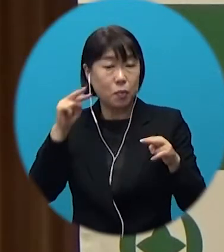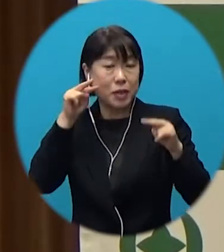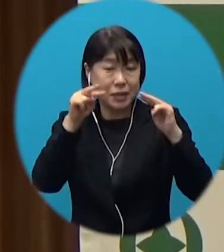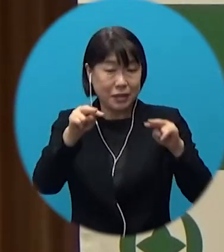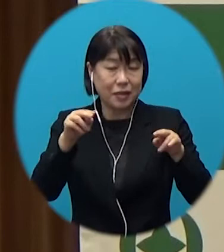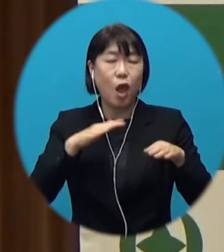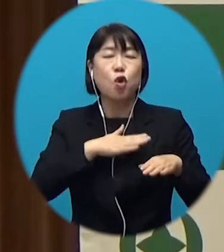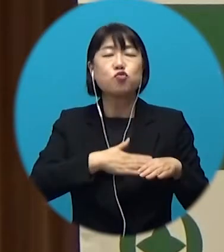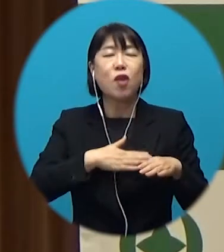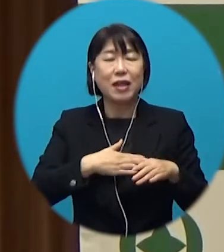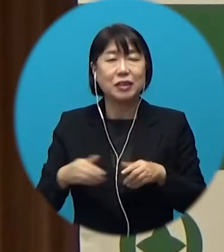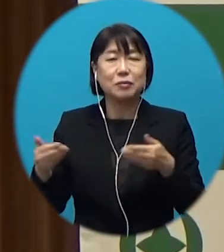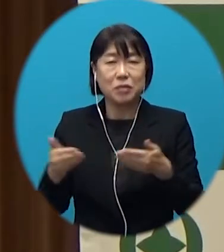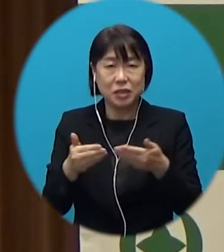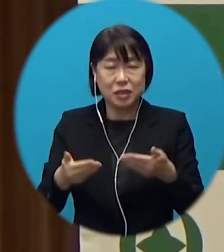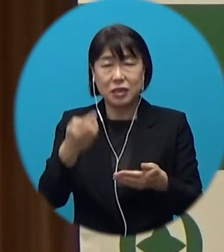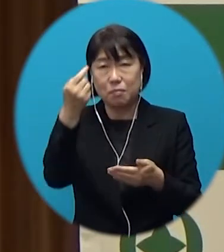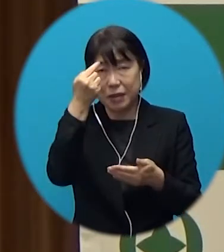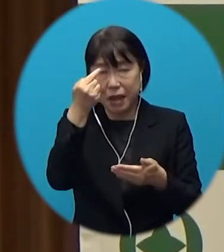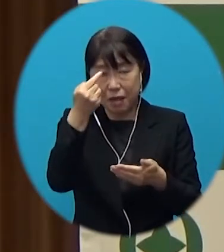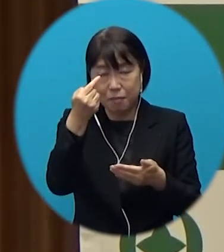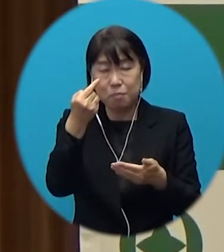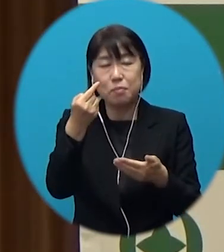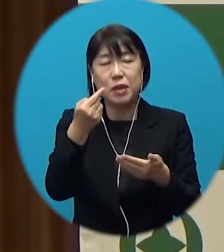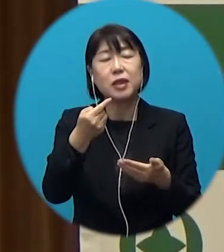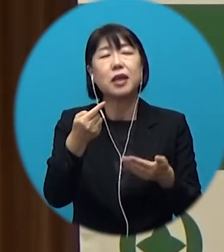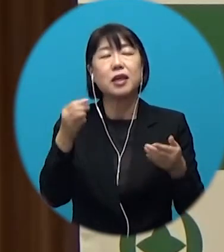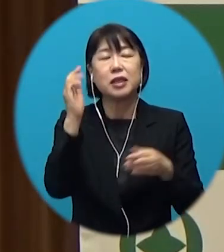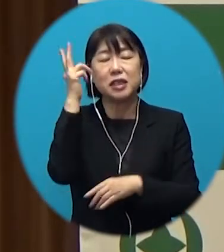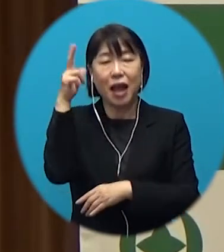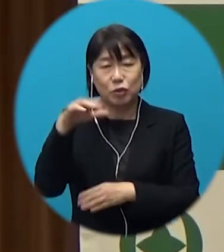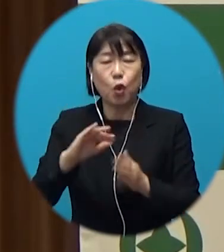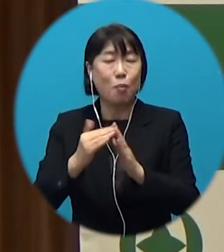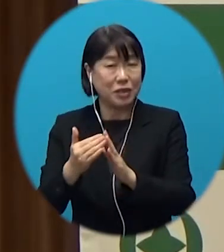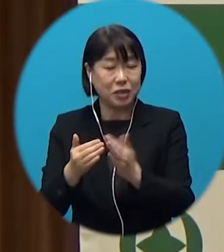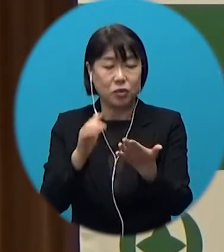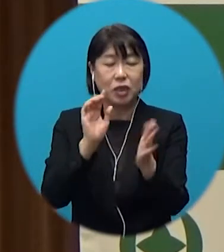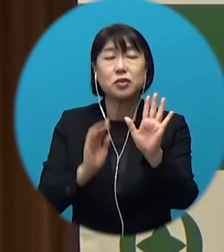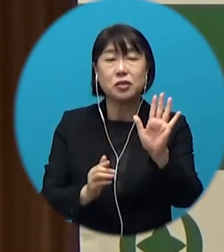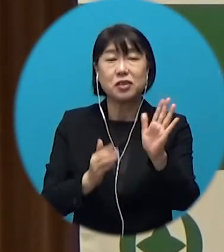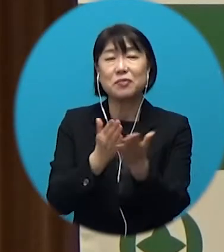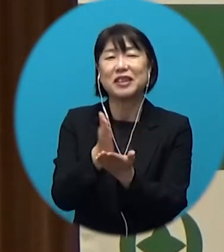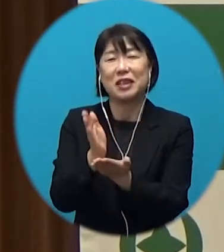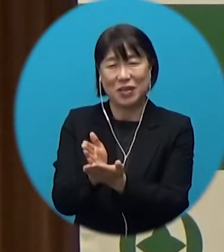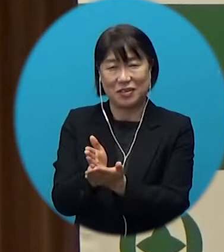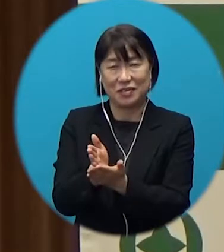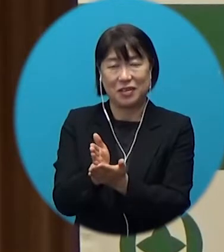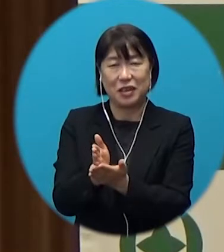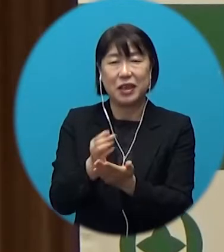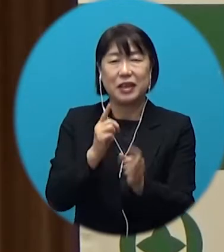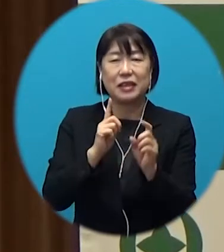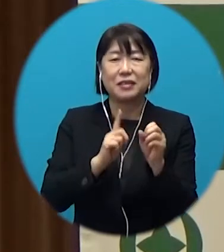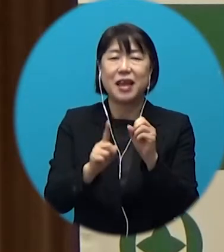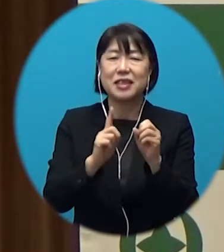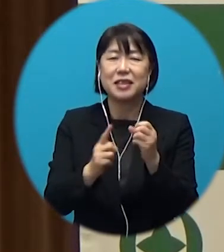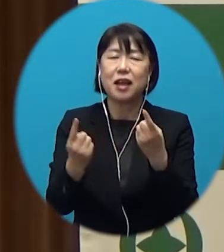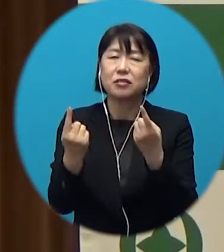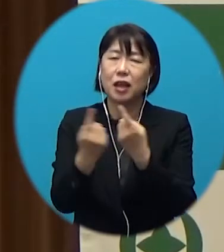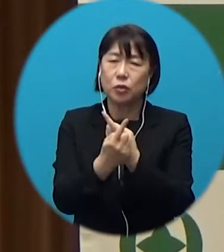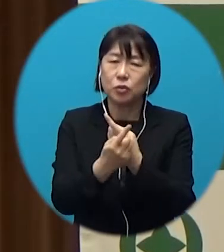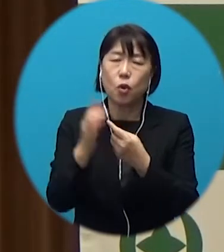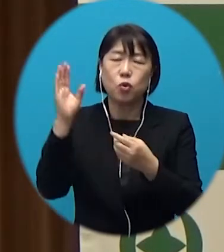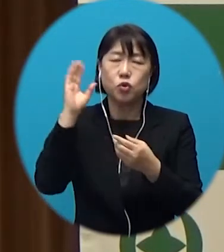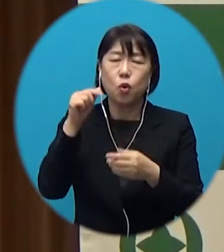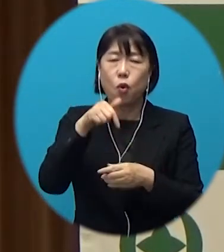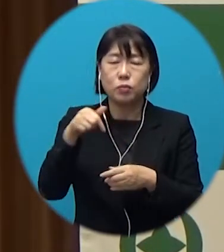ジネス、学び、自治役所の5つに分類をしております。デジタルというと情報教育だけがですね、